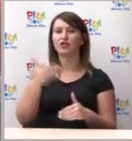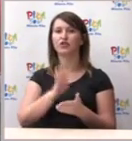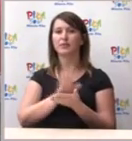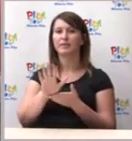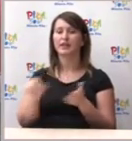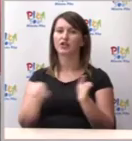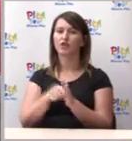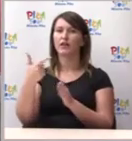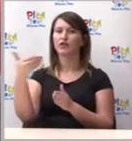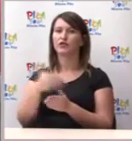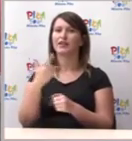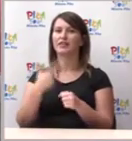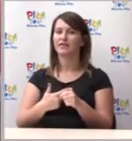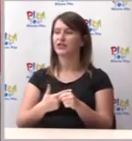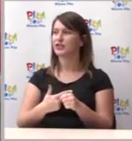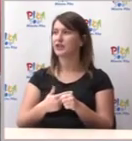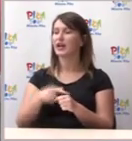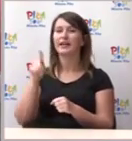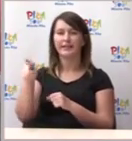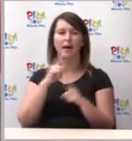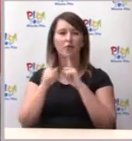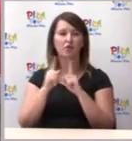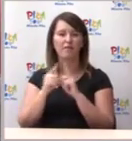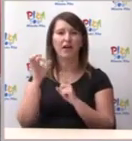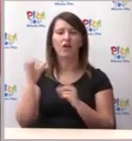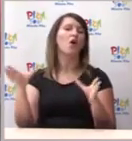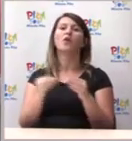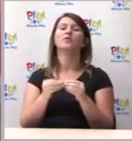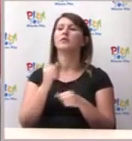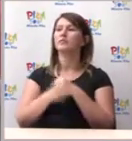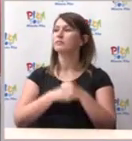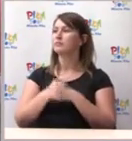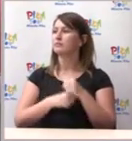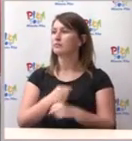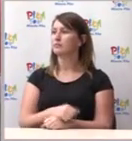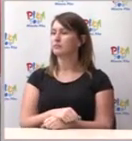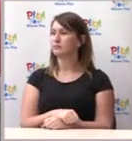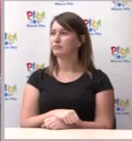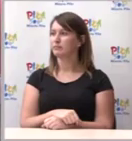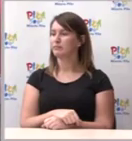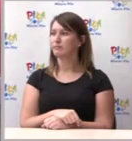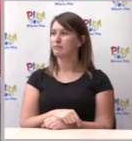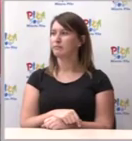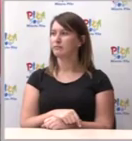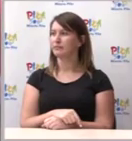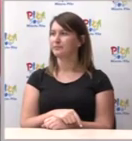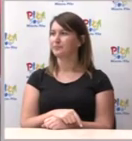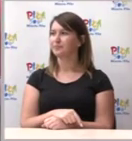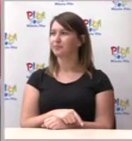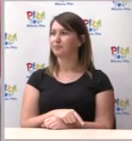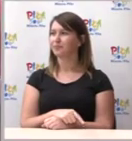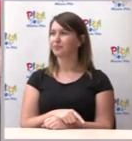2015-20 i tam rozmawiano o współpracy przedsiębiorców z krajami afrykańskimi.